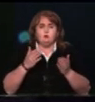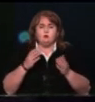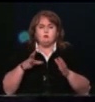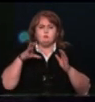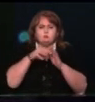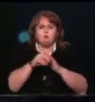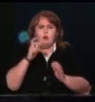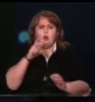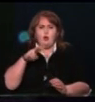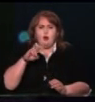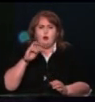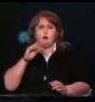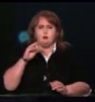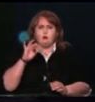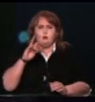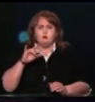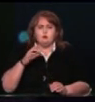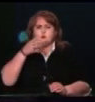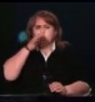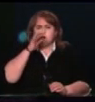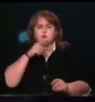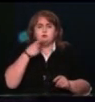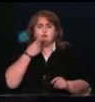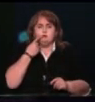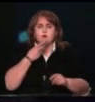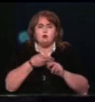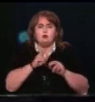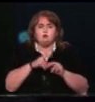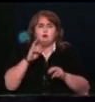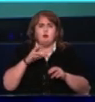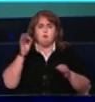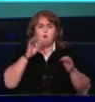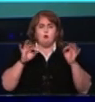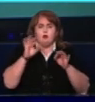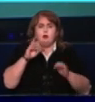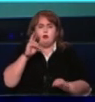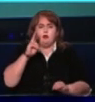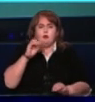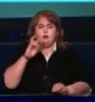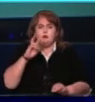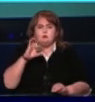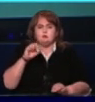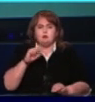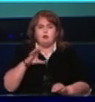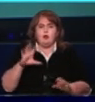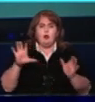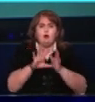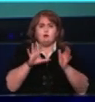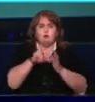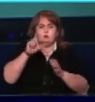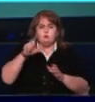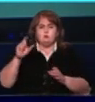вкраплены электроны. Шуточно эту модель называли модель кекса. А электрончики, подобно